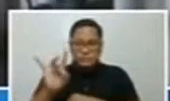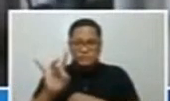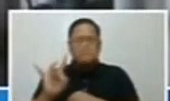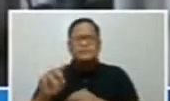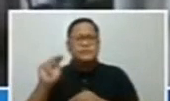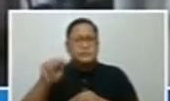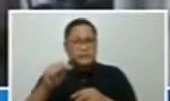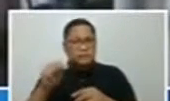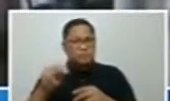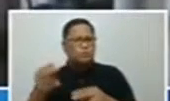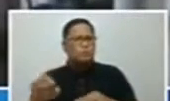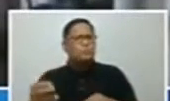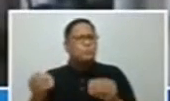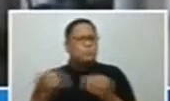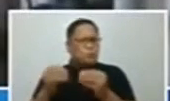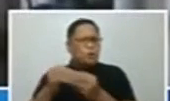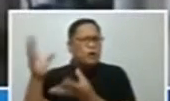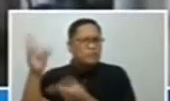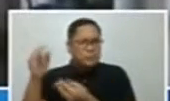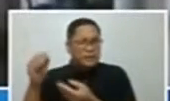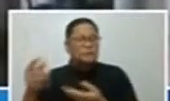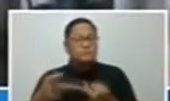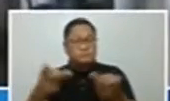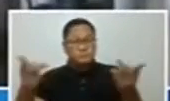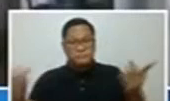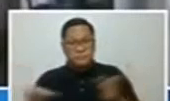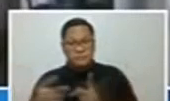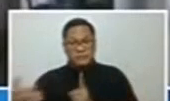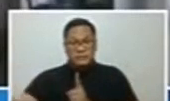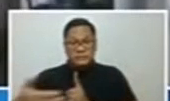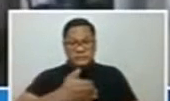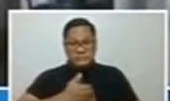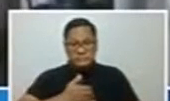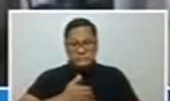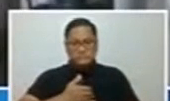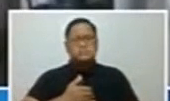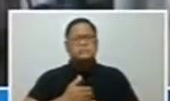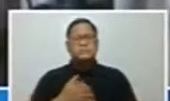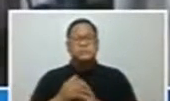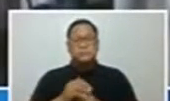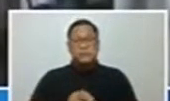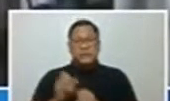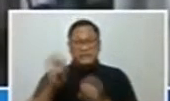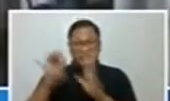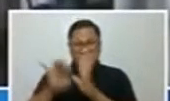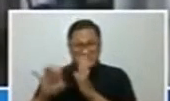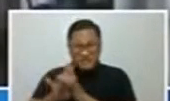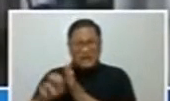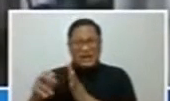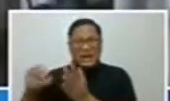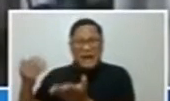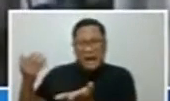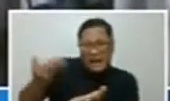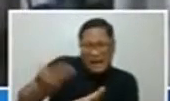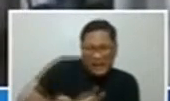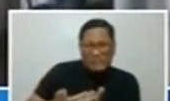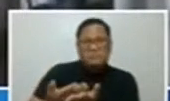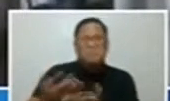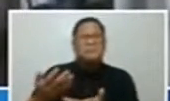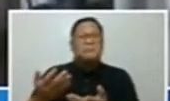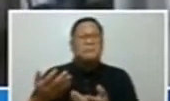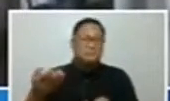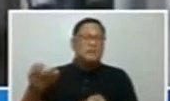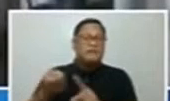natin. Pagkatapos ihatid na lang natin ang barko after matapos yung 14 days at ready na naman, no,